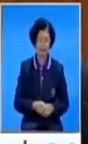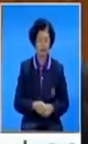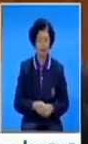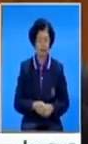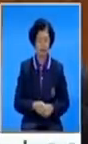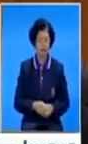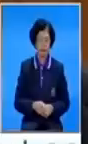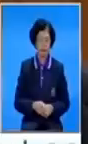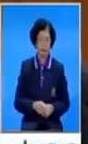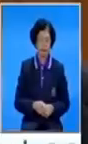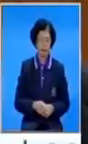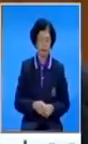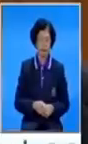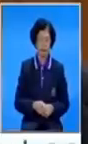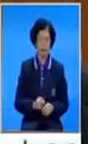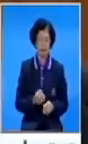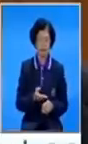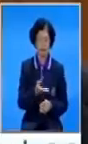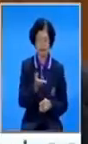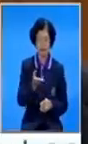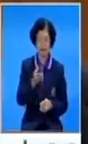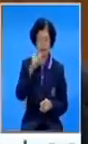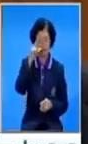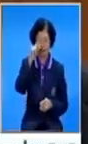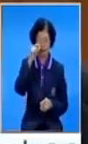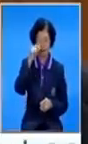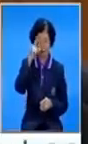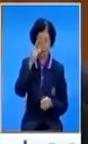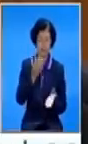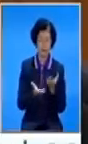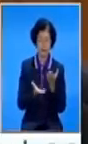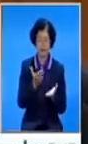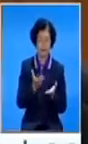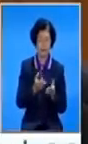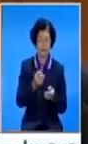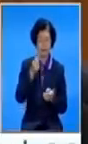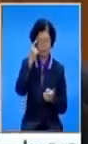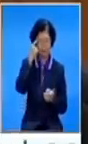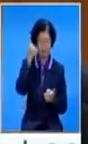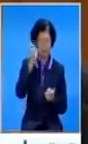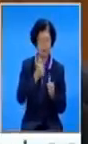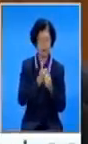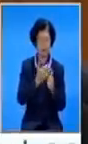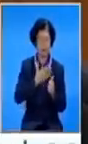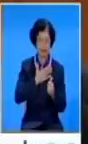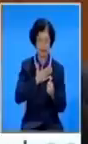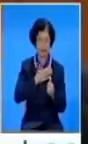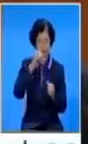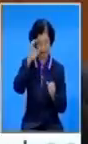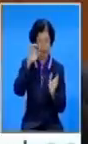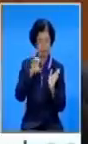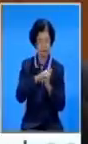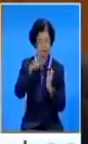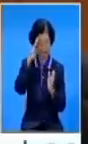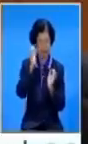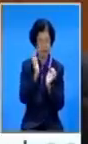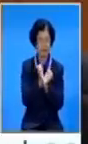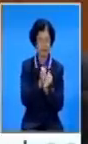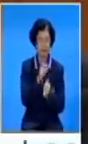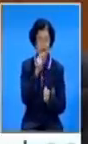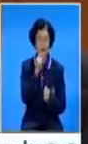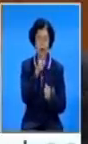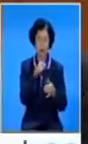ท่านจะหลับตาหรือลืมตาก็แล้วแต่ครับท่านนึกภาพตามผมครับท่านจะเห็นภาพตำรวจอยู่คนหนึ่งแล้วทุกคนมักจะพูดว่าเนี่ยต